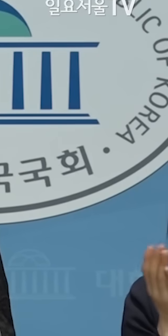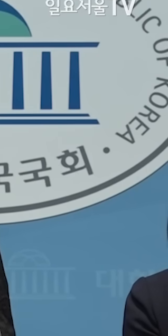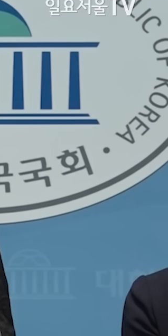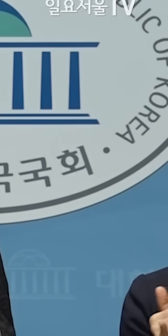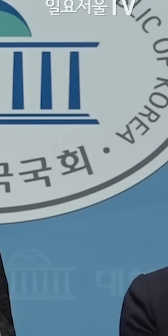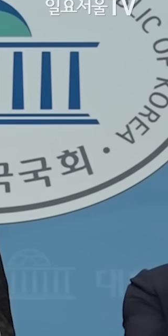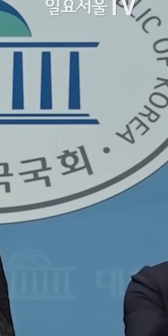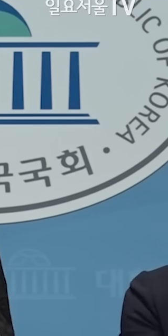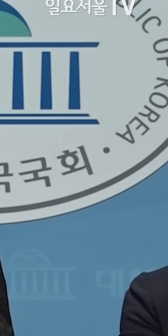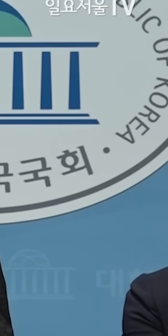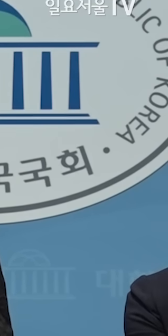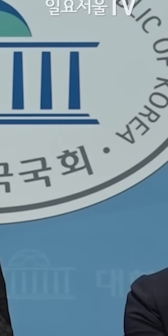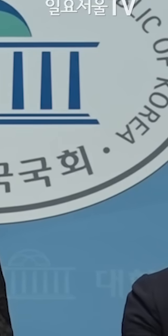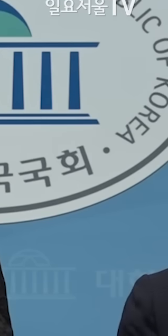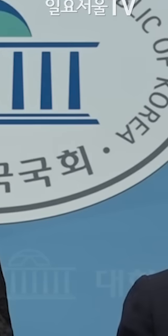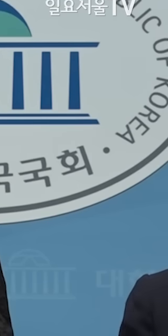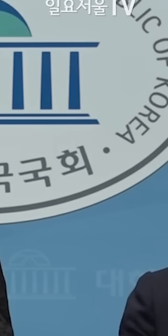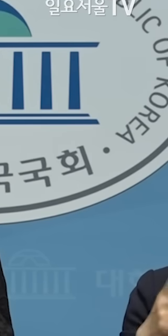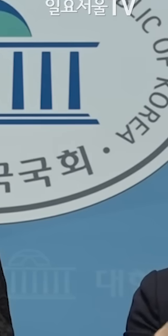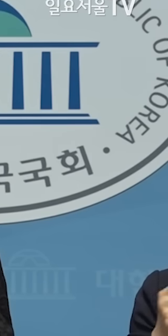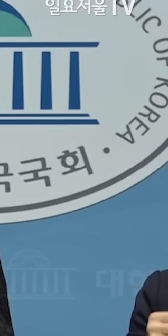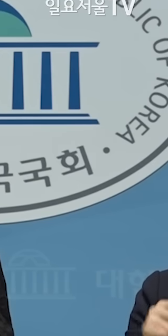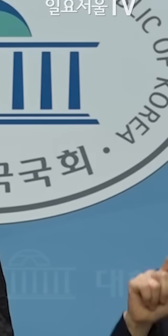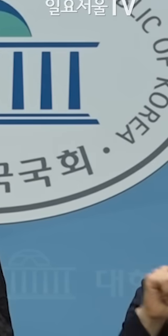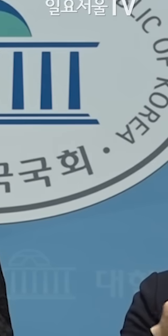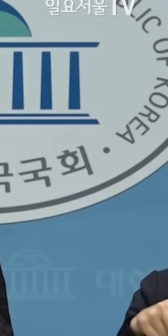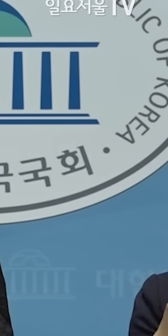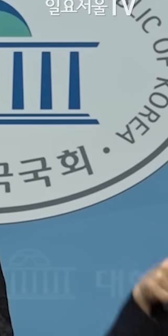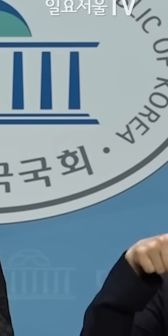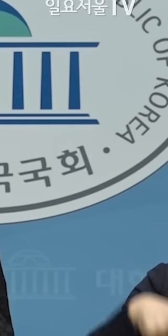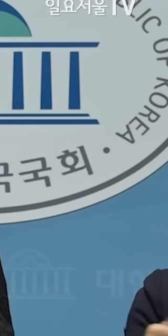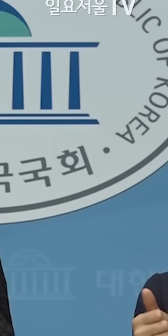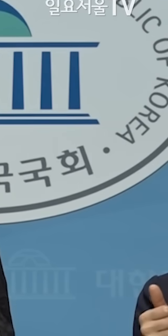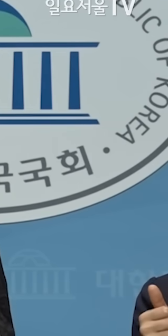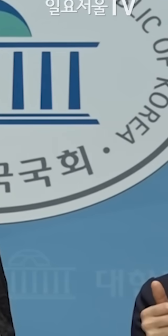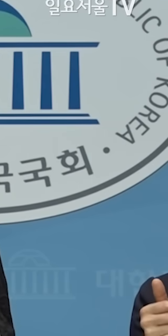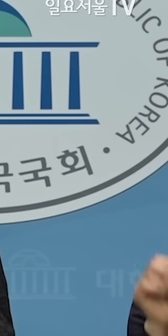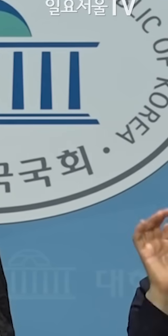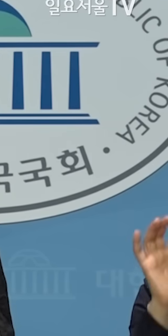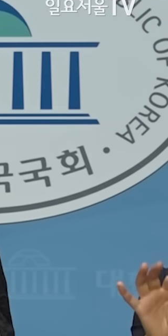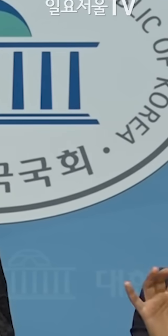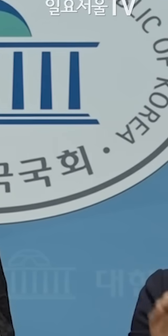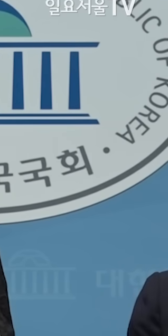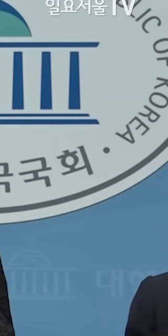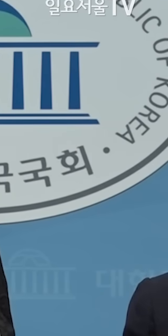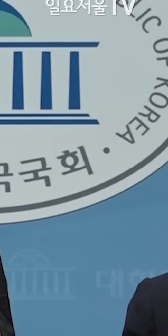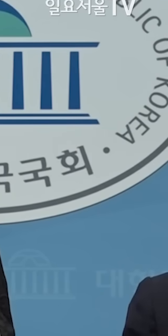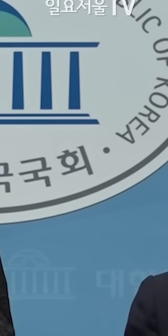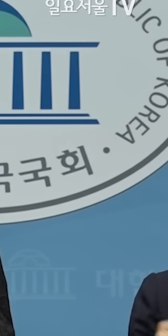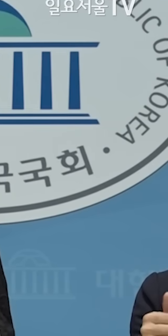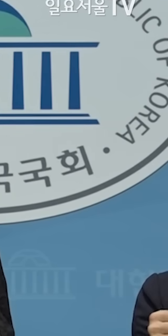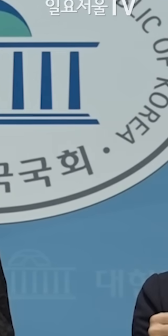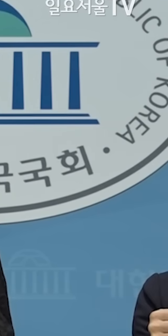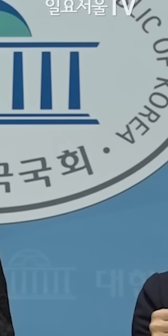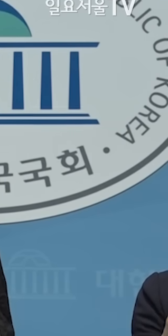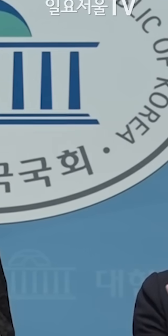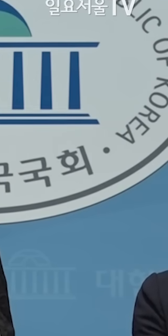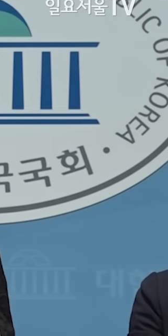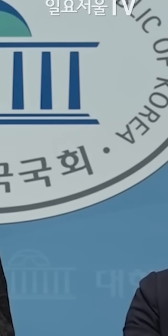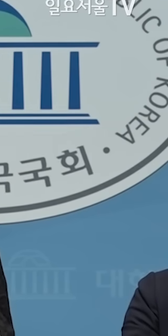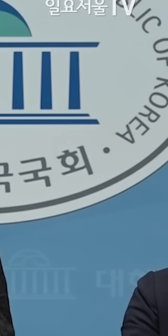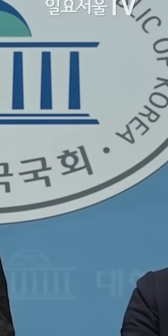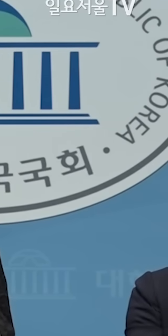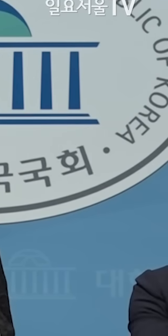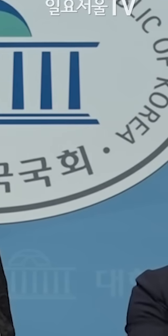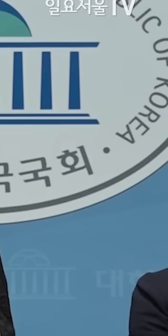최근 2심에서도 징역 2년을 선고받은 조국 대표의 민낯은 우리 모두가 기억합니다 그의 이름을 당명에 그리고